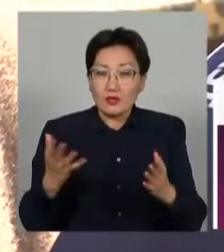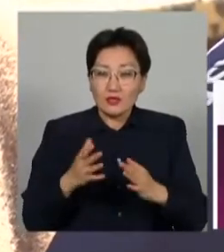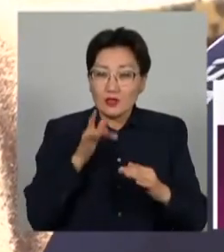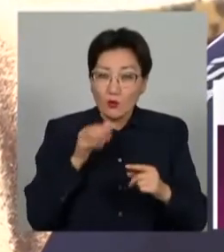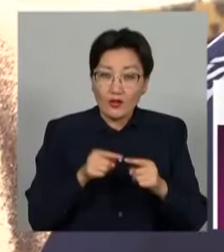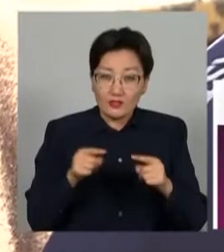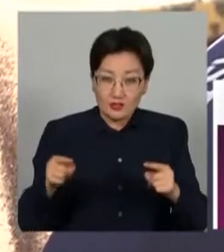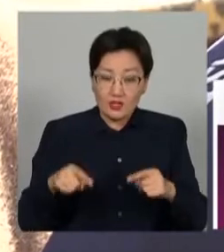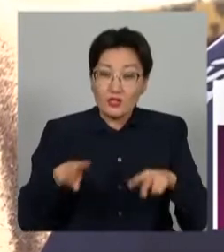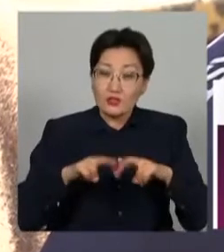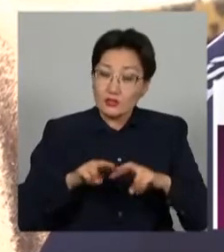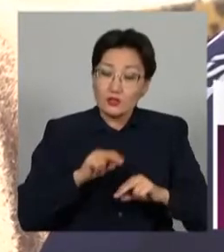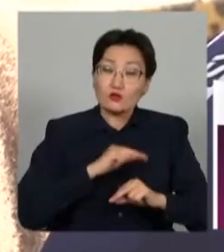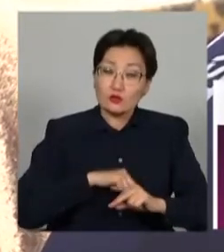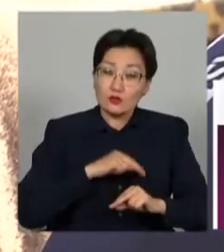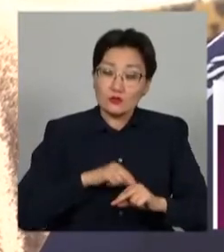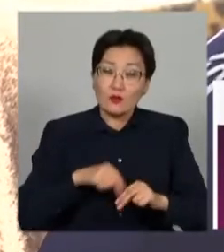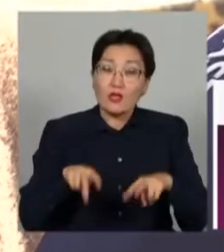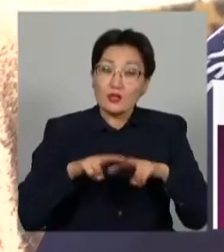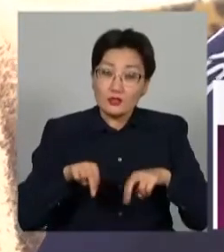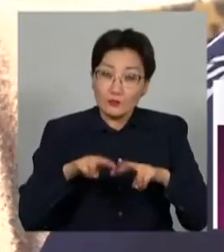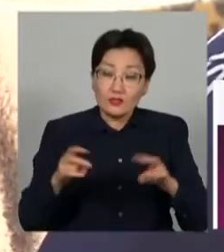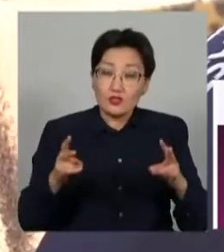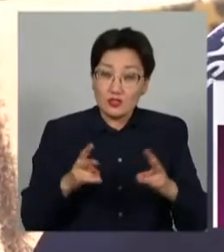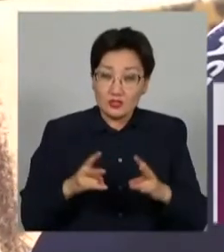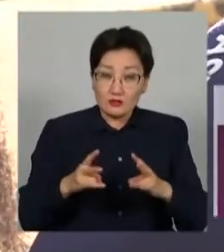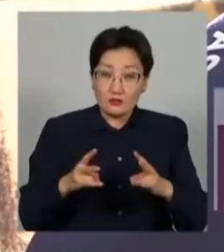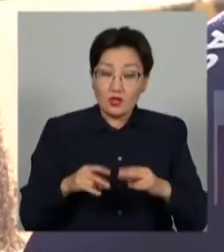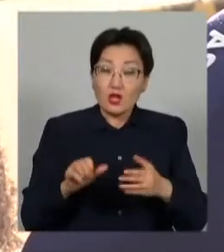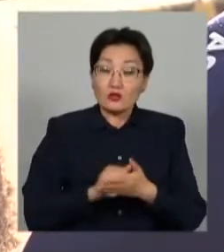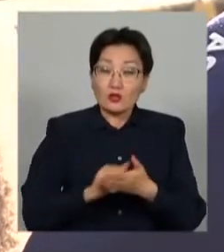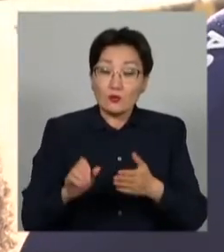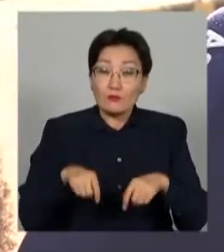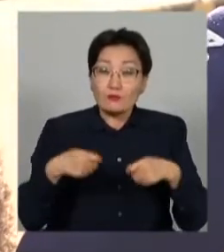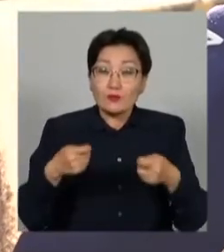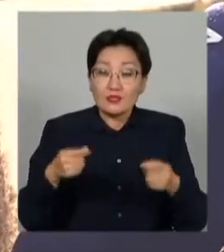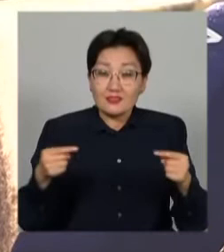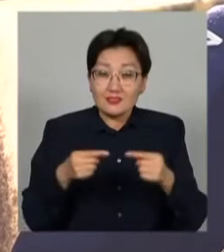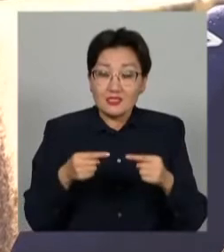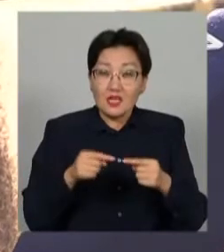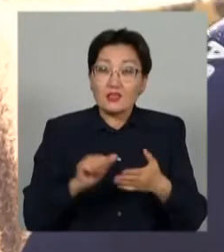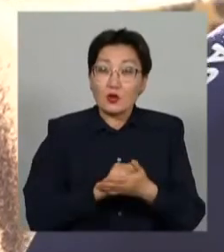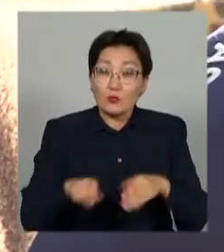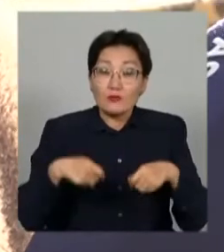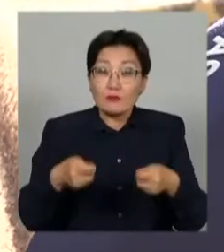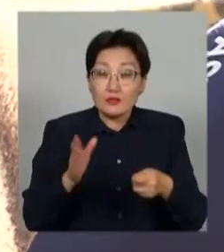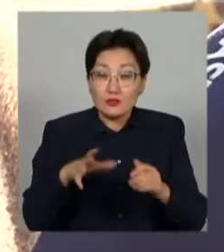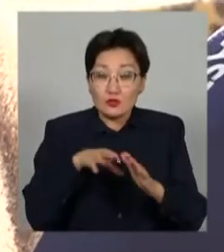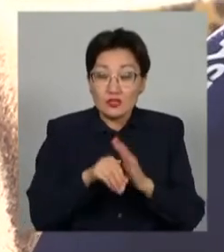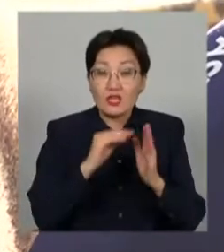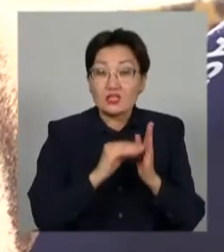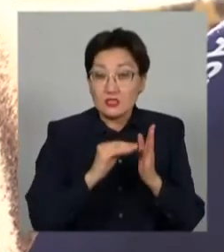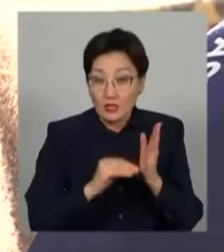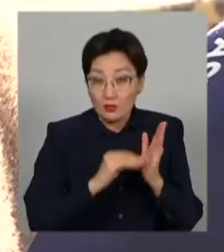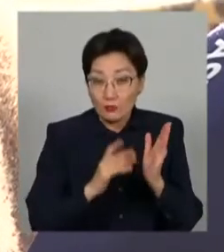мерзімде тексеру жұмыстарын, экспертизасын, қажетті құжаттарын береді деген нақты қағаз береді. Соның ішінде жазылып тұрады.